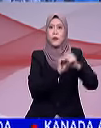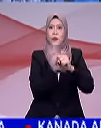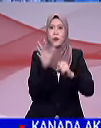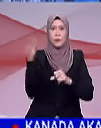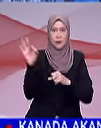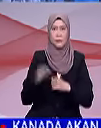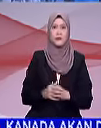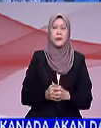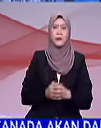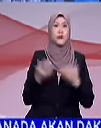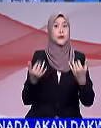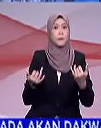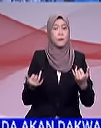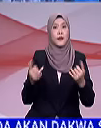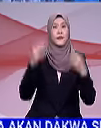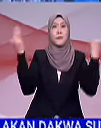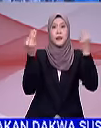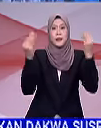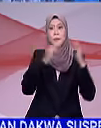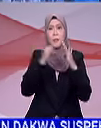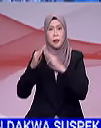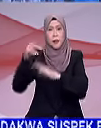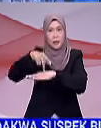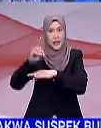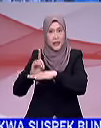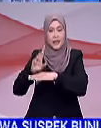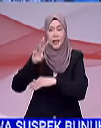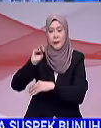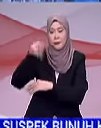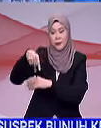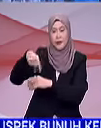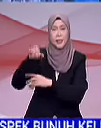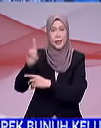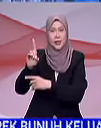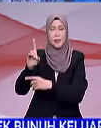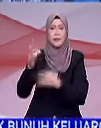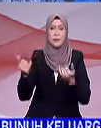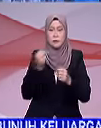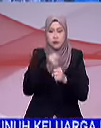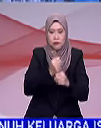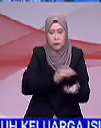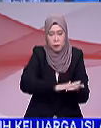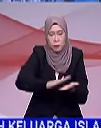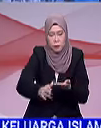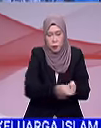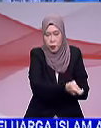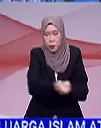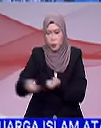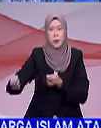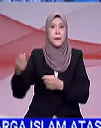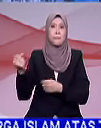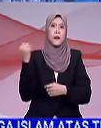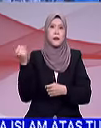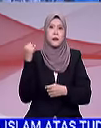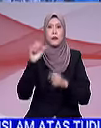kobis 19 berikutan itu majelis perbandaran foundation mppd berdasarkan Kejaksaan itashi diseluruh kawasan Pasar